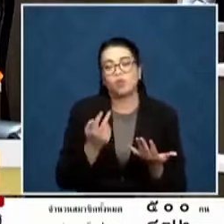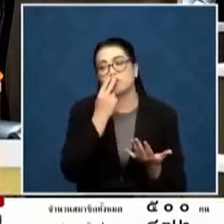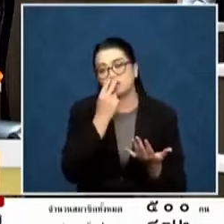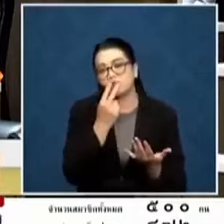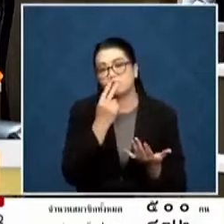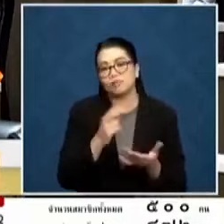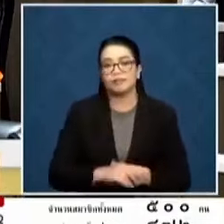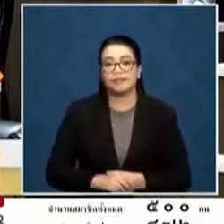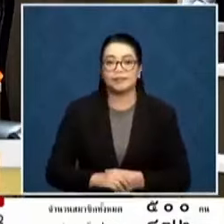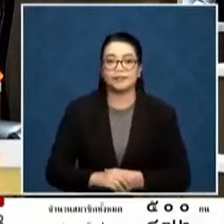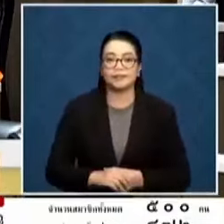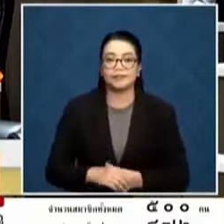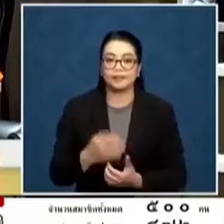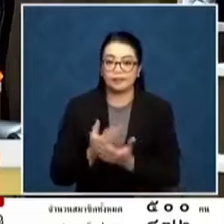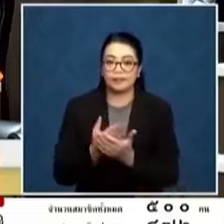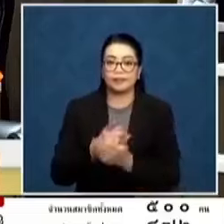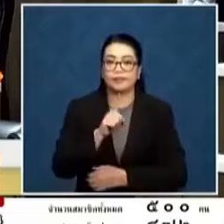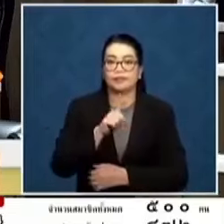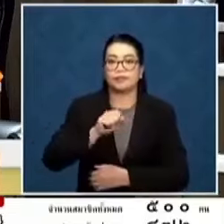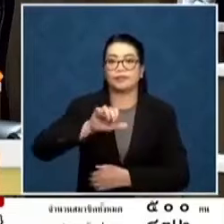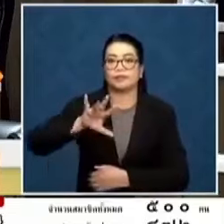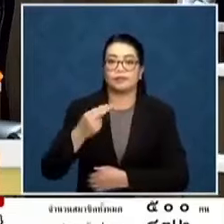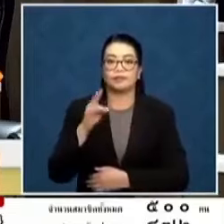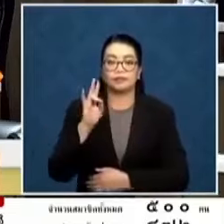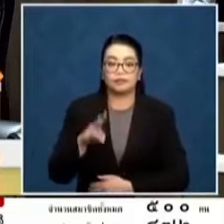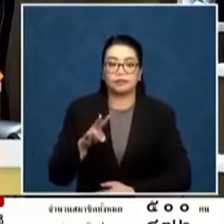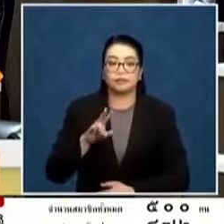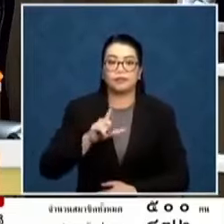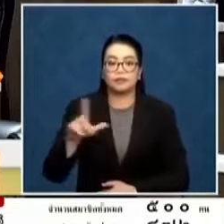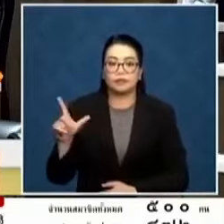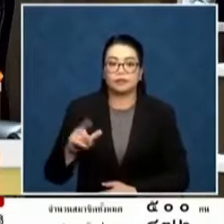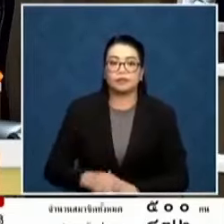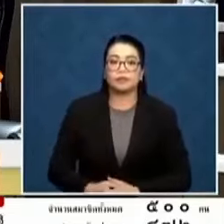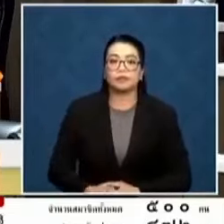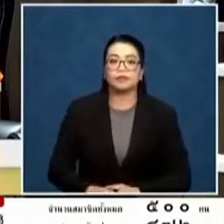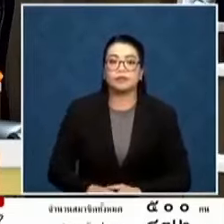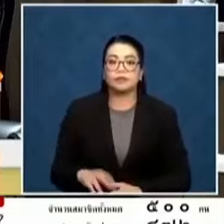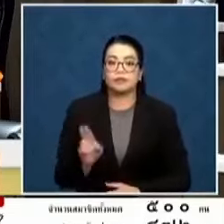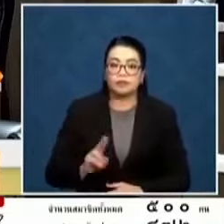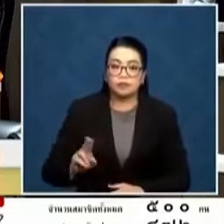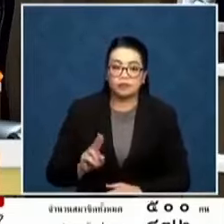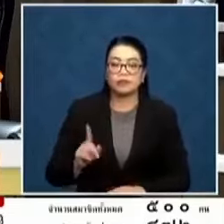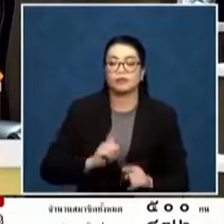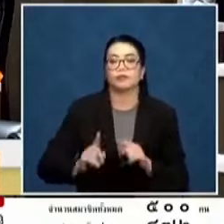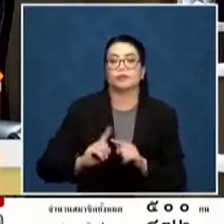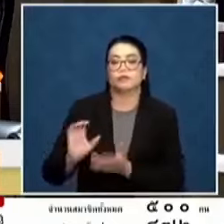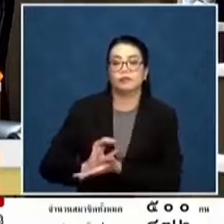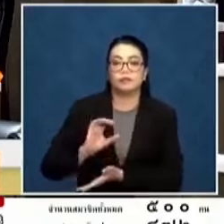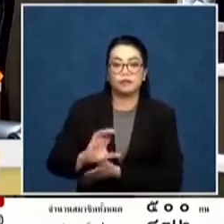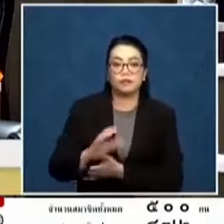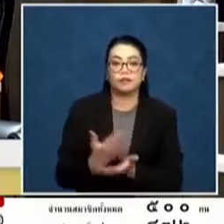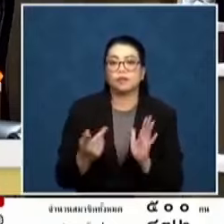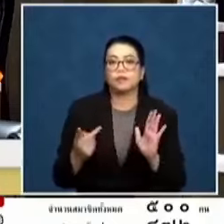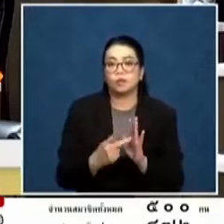วิพากษ์วิจารณ์นะอย่างเช่นอ้าวแลนด์บิดจริงจังแค่ไหนยังไม่เห็นความคืบหน้า ค่ะ นะหรือรถไฟความ